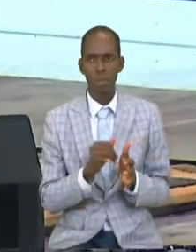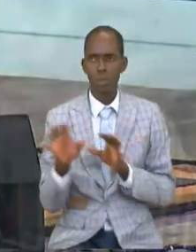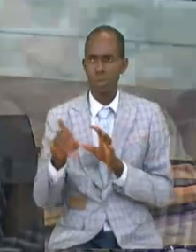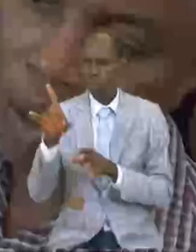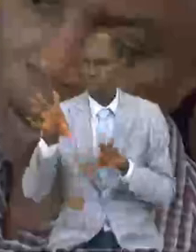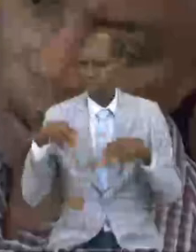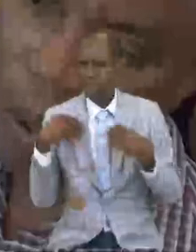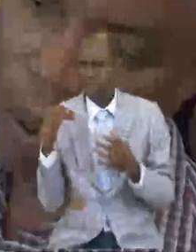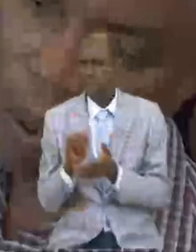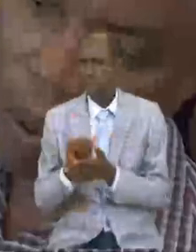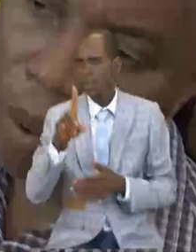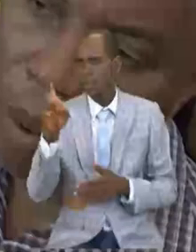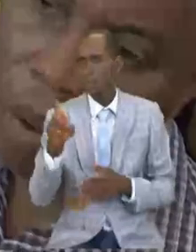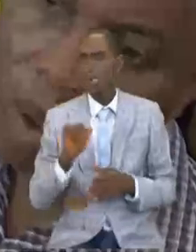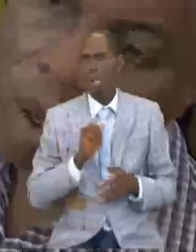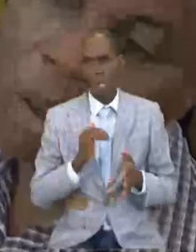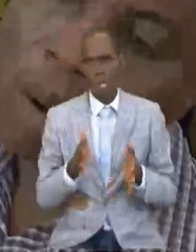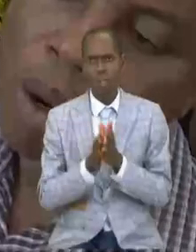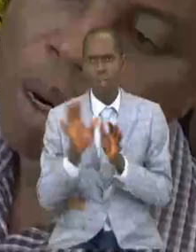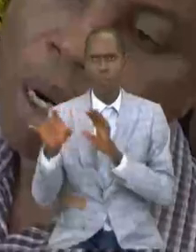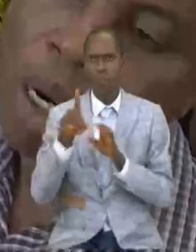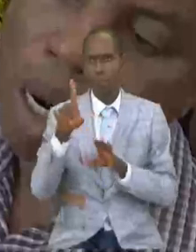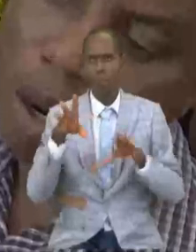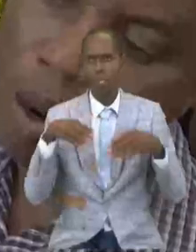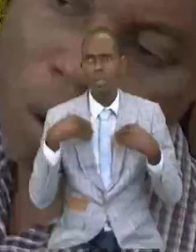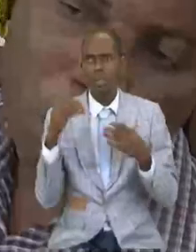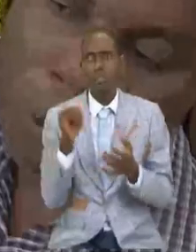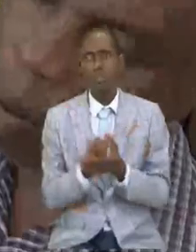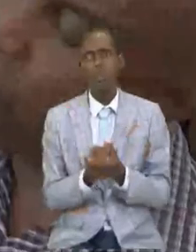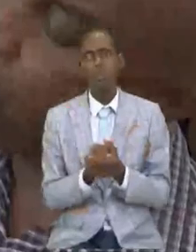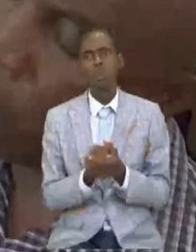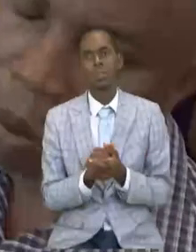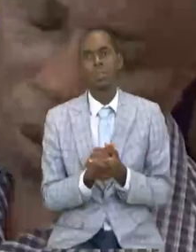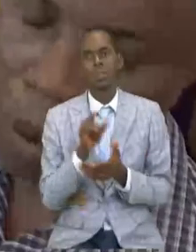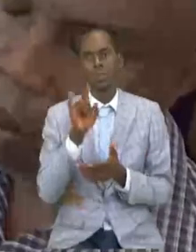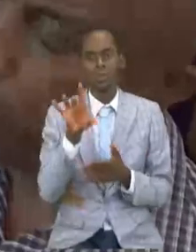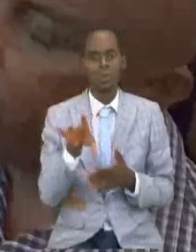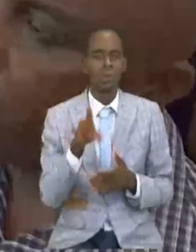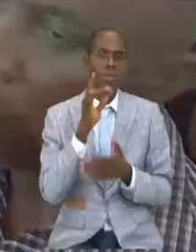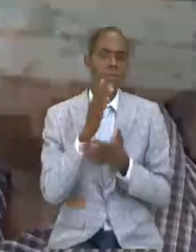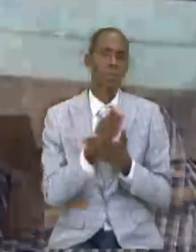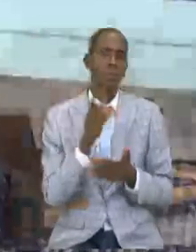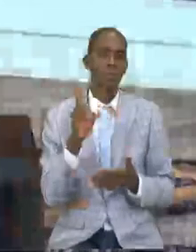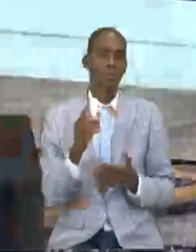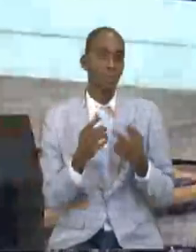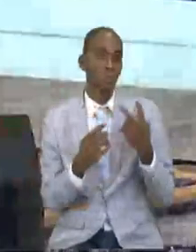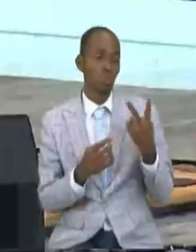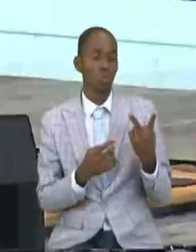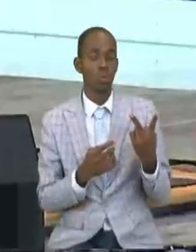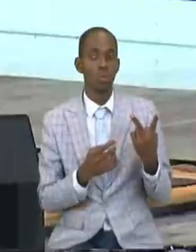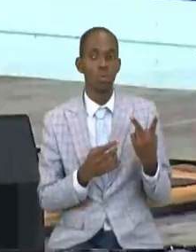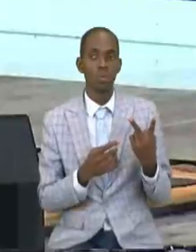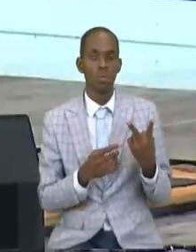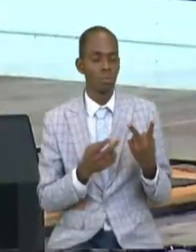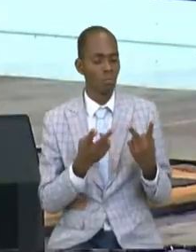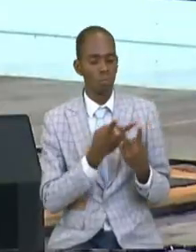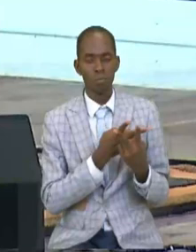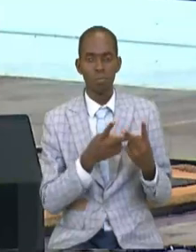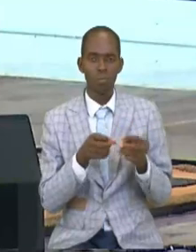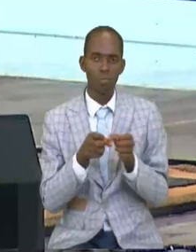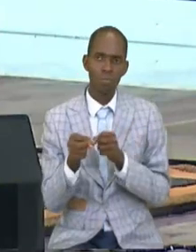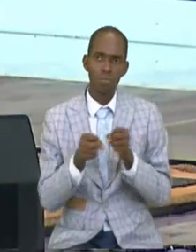que tu peux l'accepter? Je dis, vas-tu l'accepter? Vous retrouvez quelqu'un, deux personnes